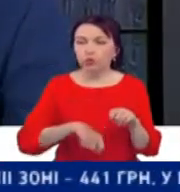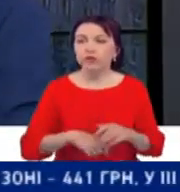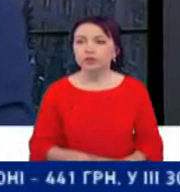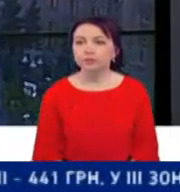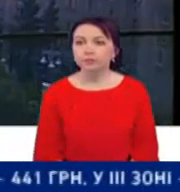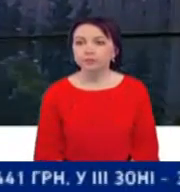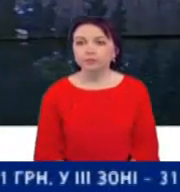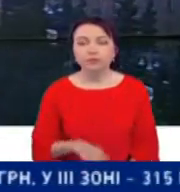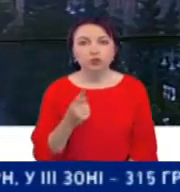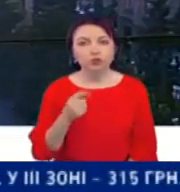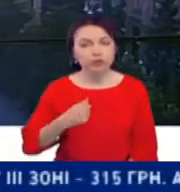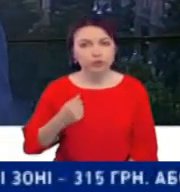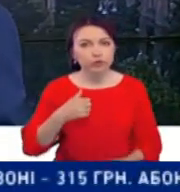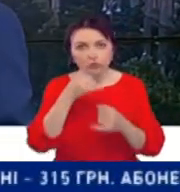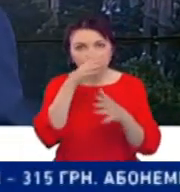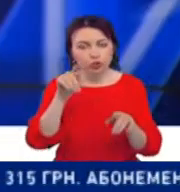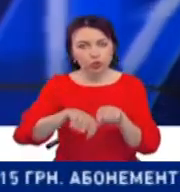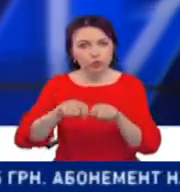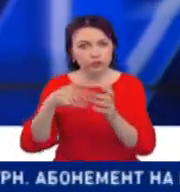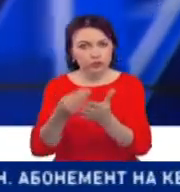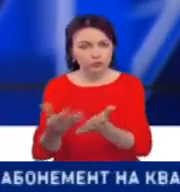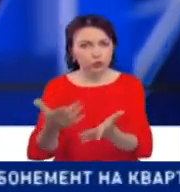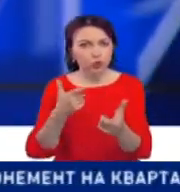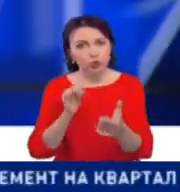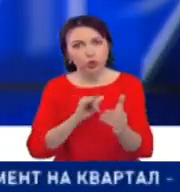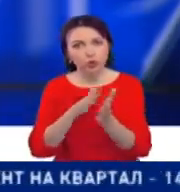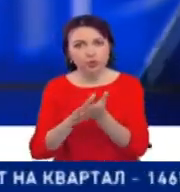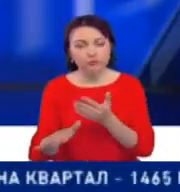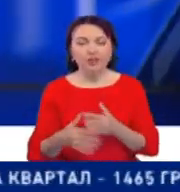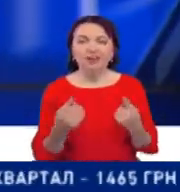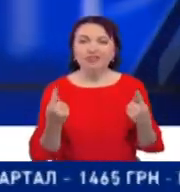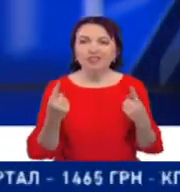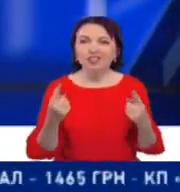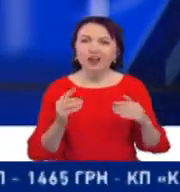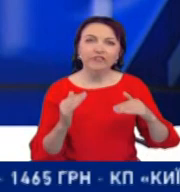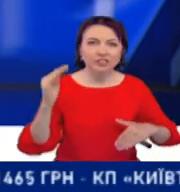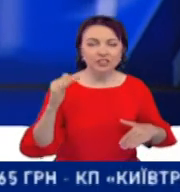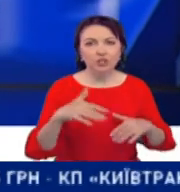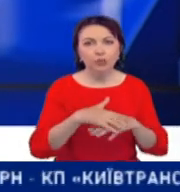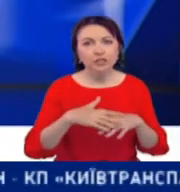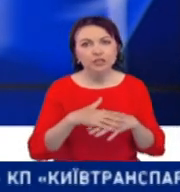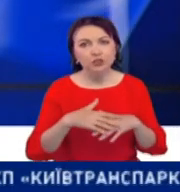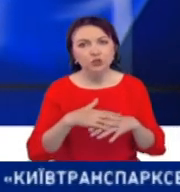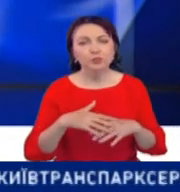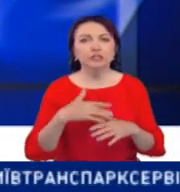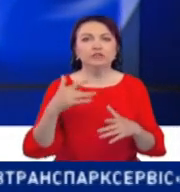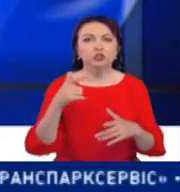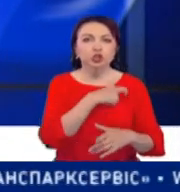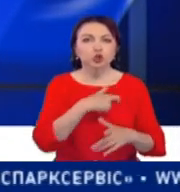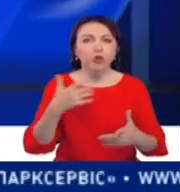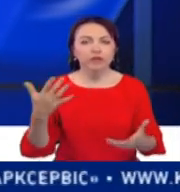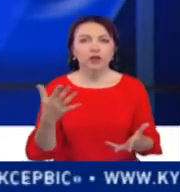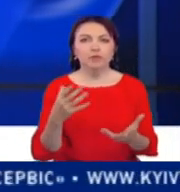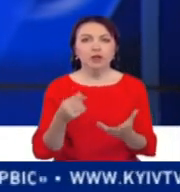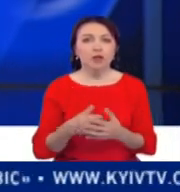ну, не можуть проконтролювати? Ми повертаємося, що дуже велика відстань між чиновниками, громадянським суспільством і населенням. Так. У